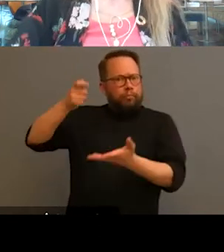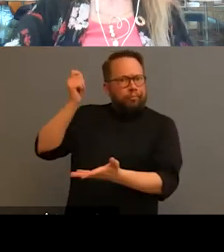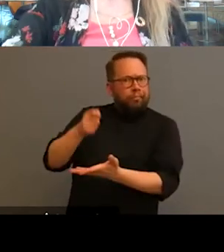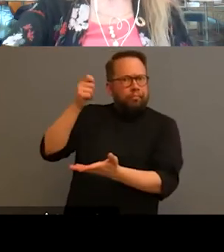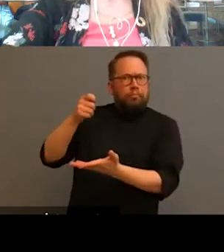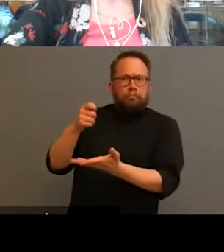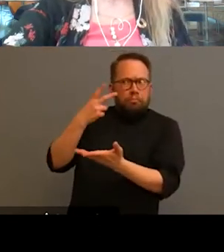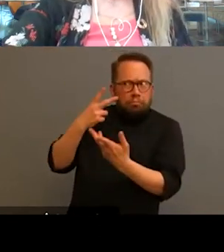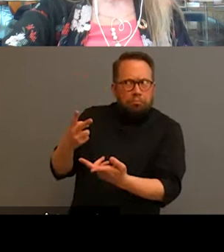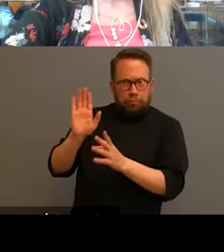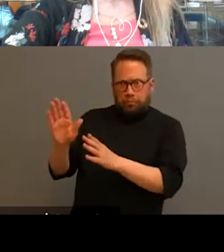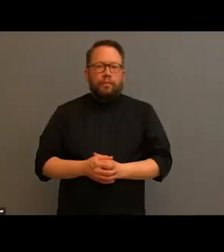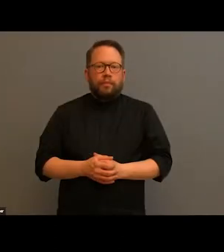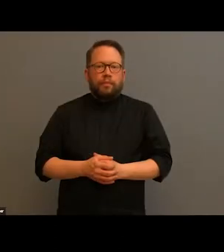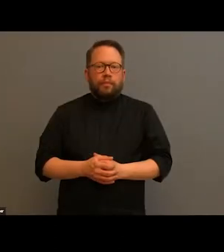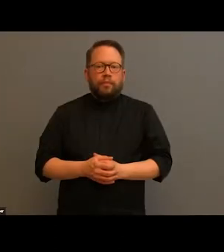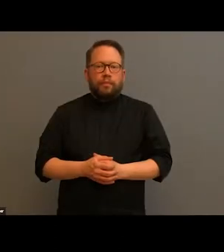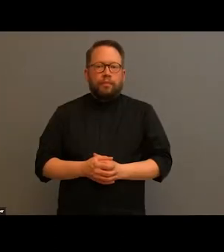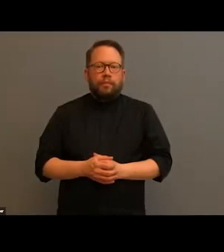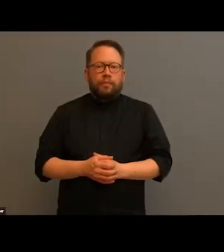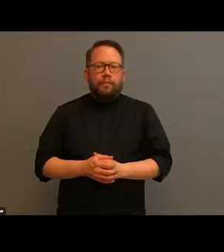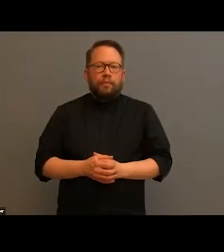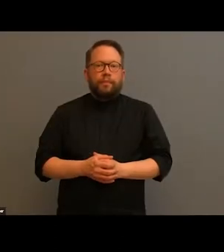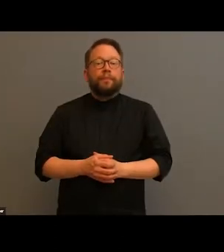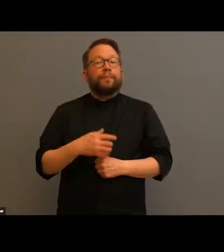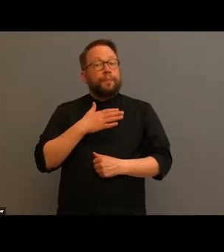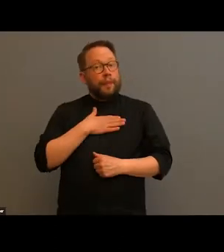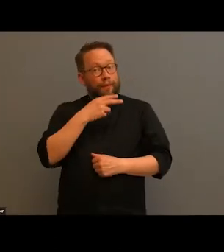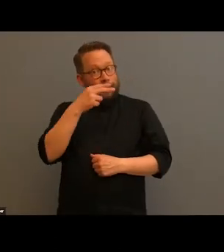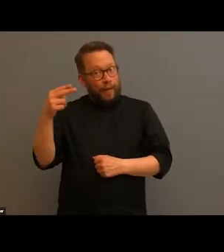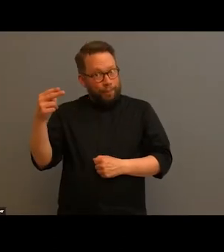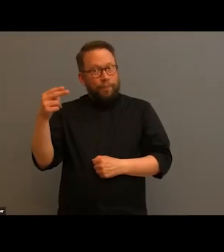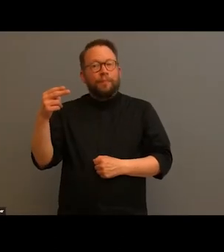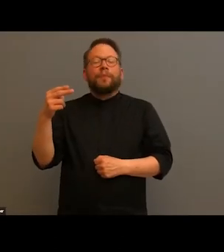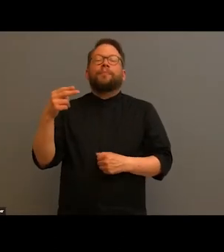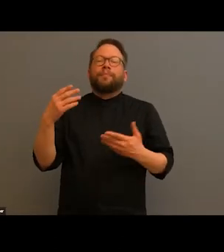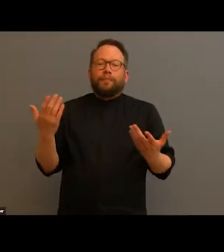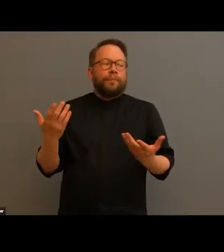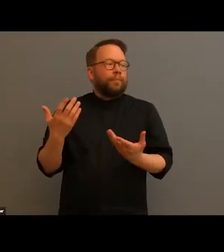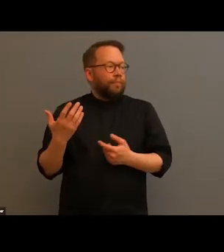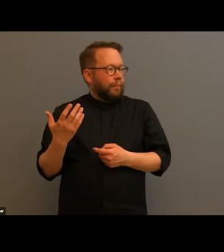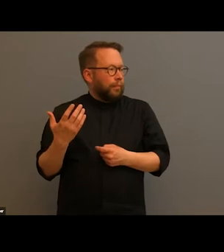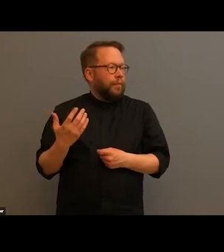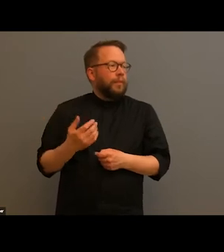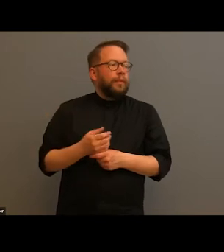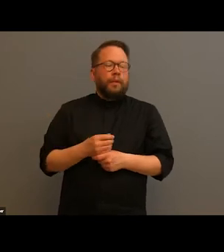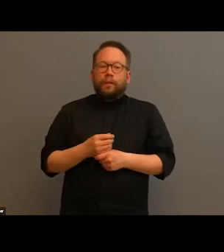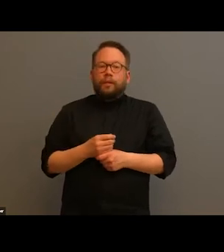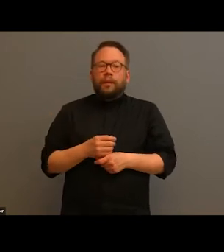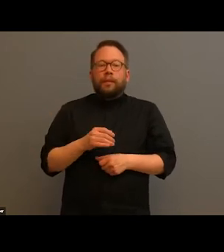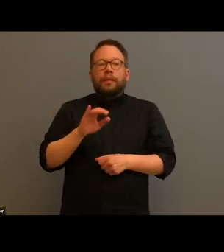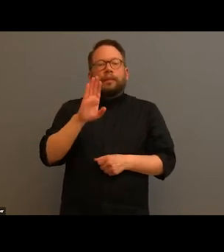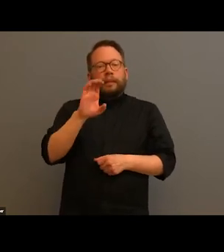And we'll start the film. Jag heter Saman Baram och föreläser om funktionshinderperspektiv på